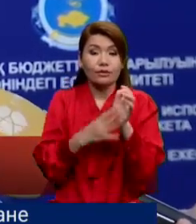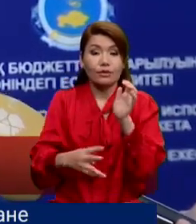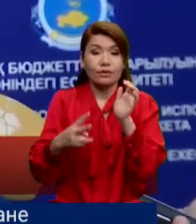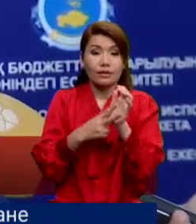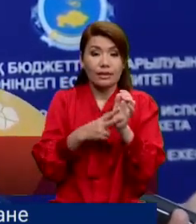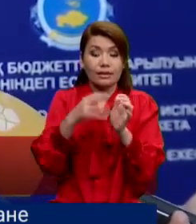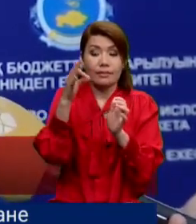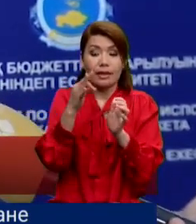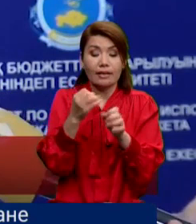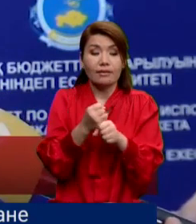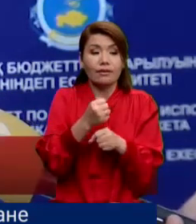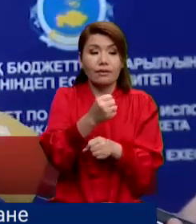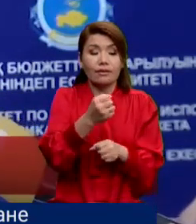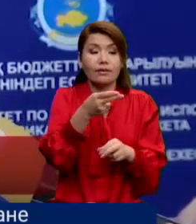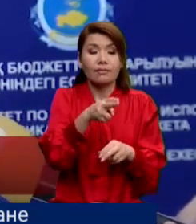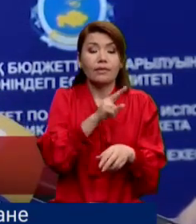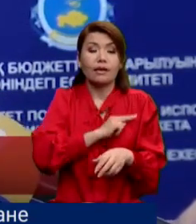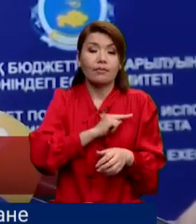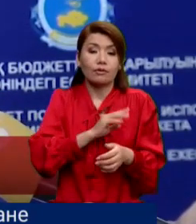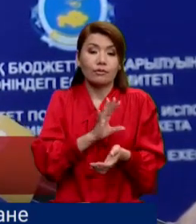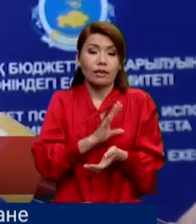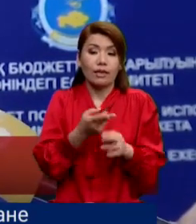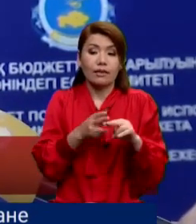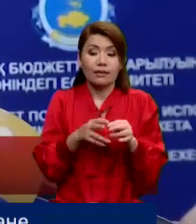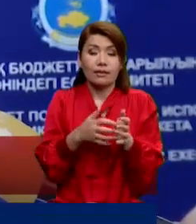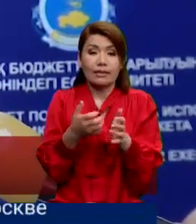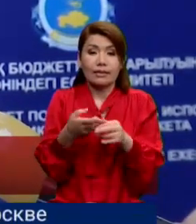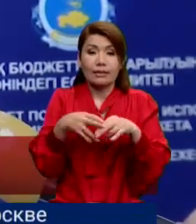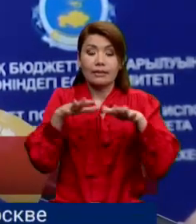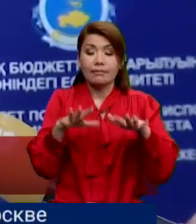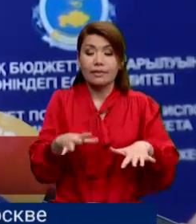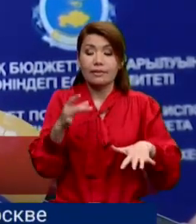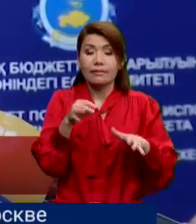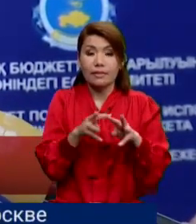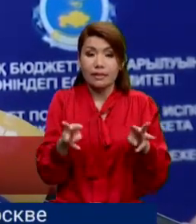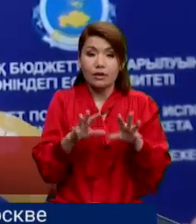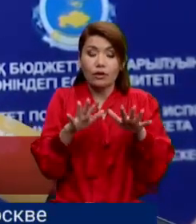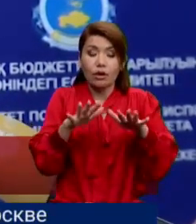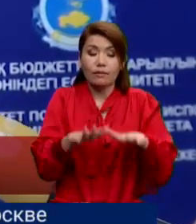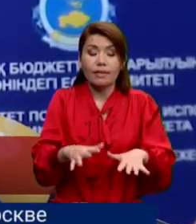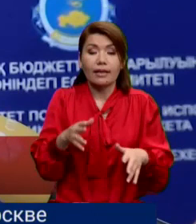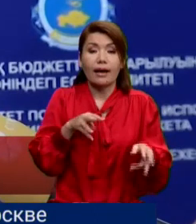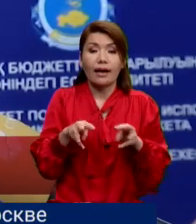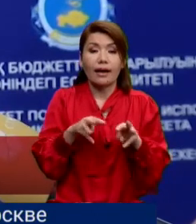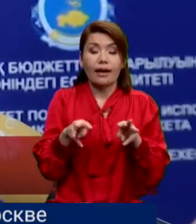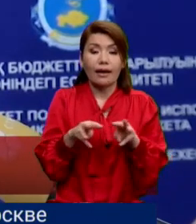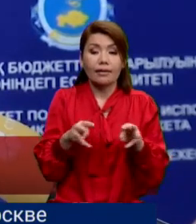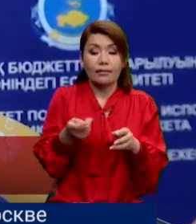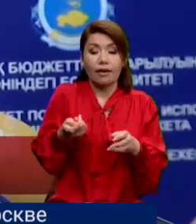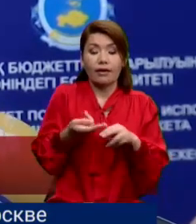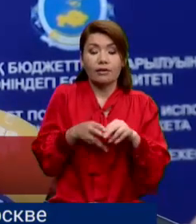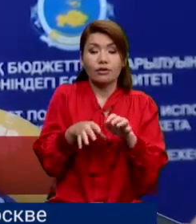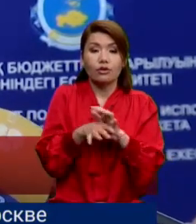97% бекітілген өңірлерге барып жұмысқа кірісті. Кадр тапшылығын шешу ісімен министрлік қана емес, жергілікті әкімдіктер де айналысып жатыр.